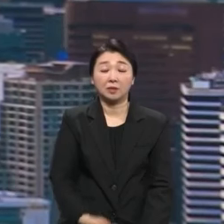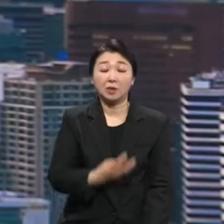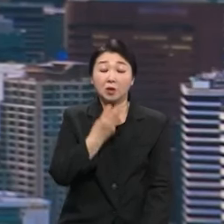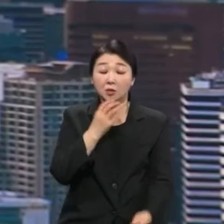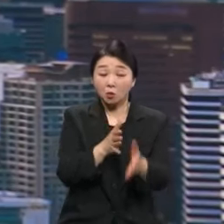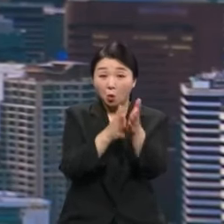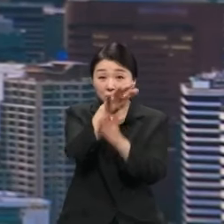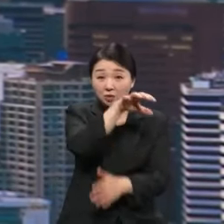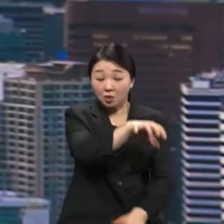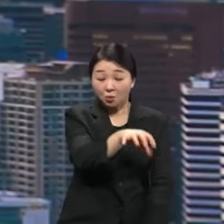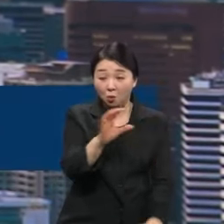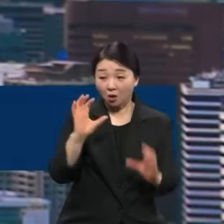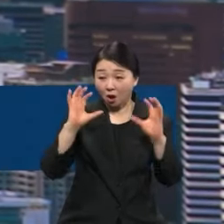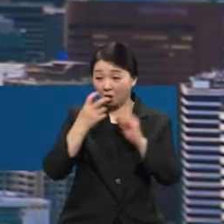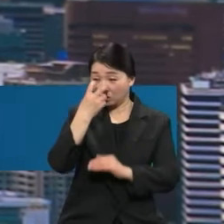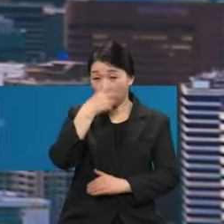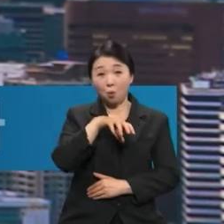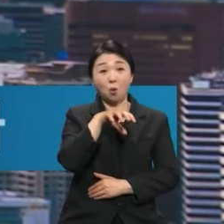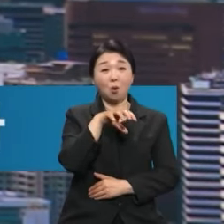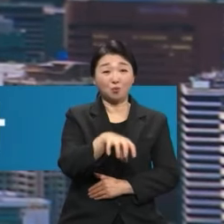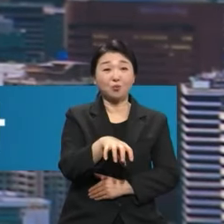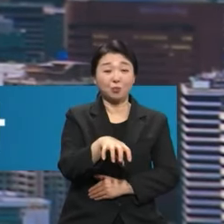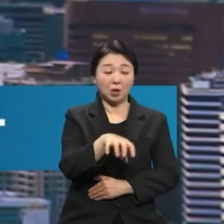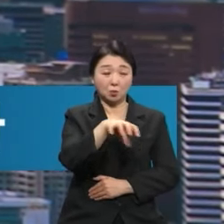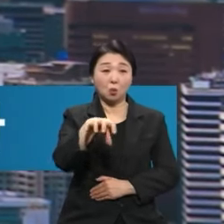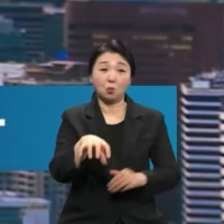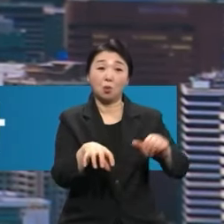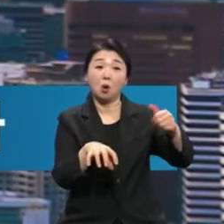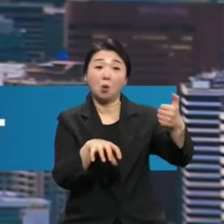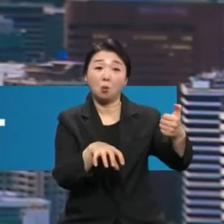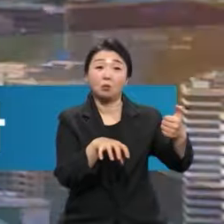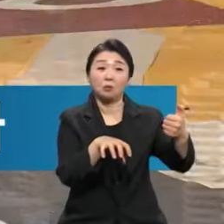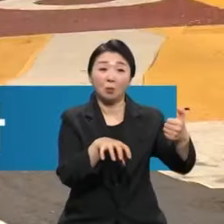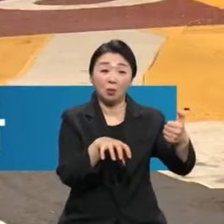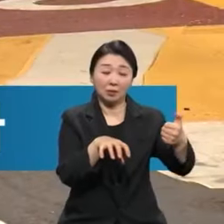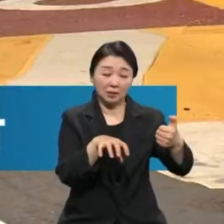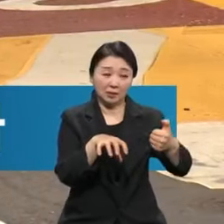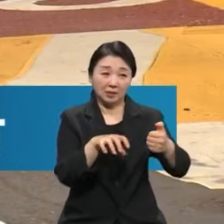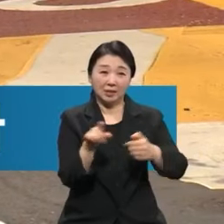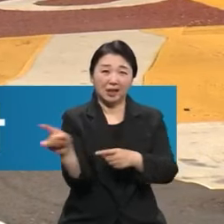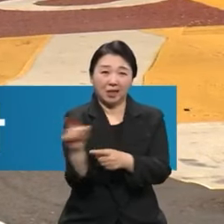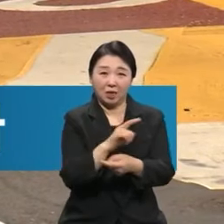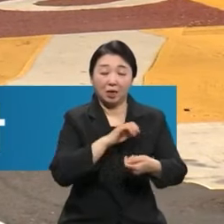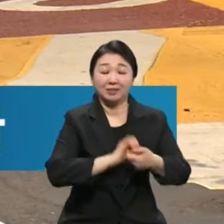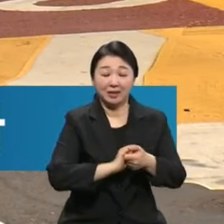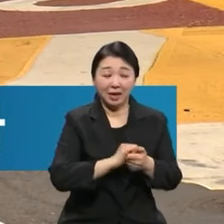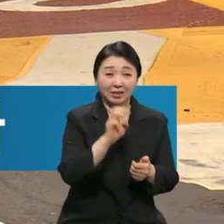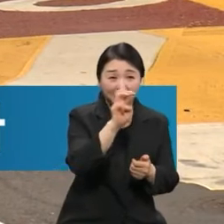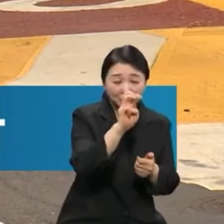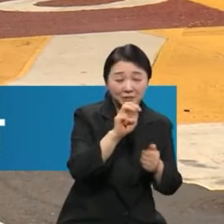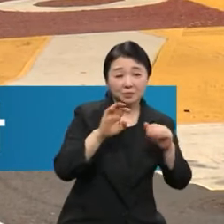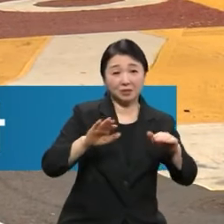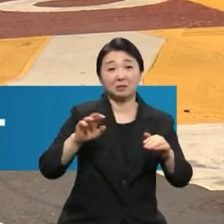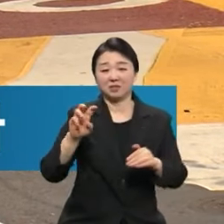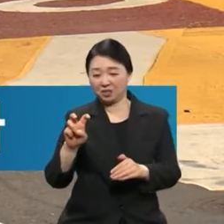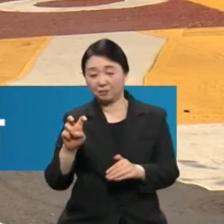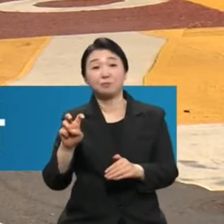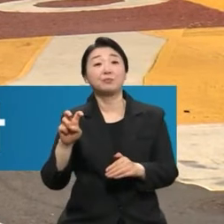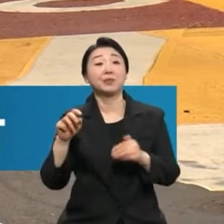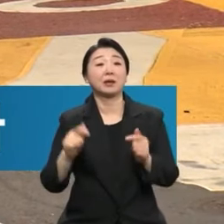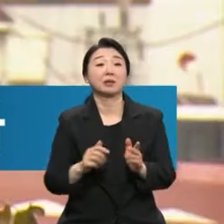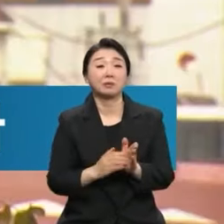서울 시내 어린이 보호구역 50곳의 제한 속도가 시속 30km에서 20km로 강화됩니다.